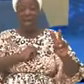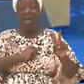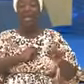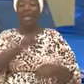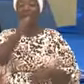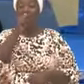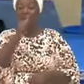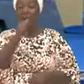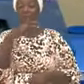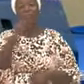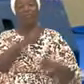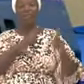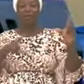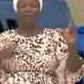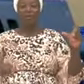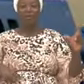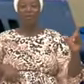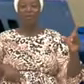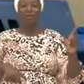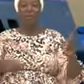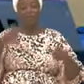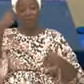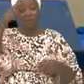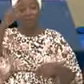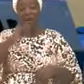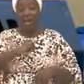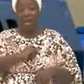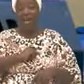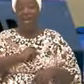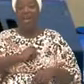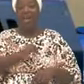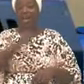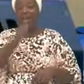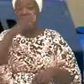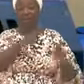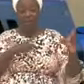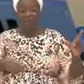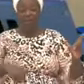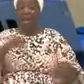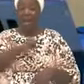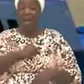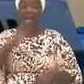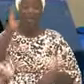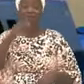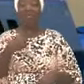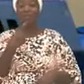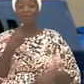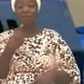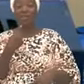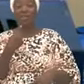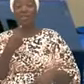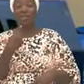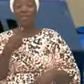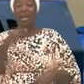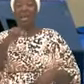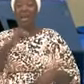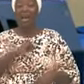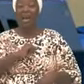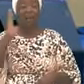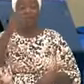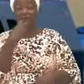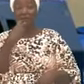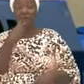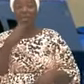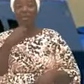ils étaient 12 25 quand moi le terrain je parlerai je parle